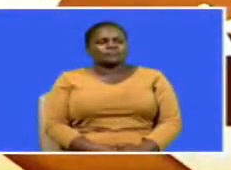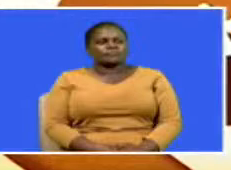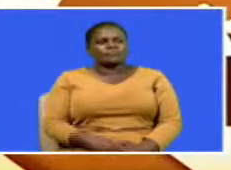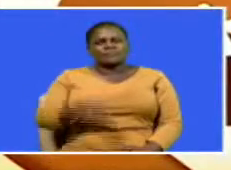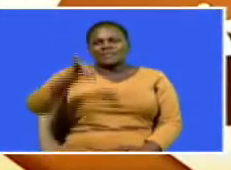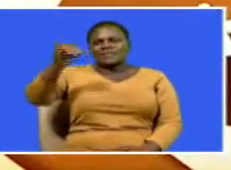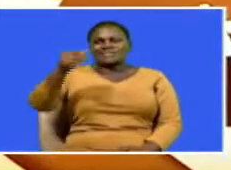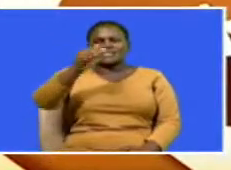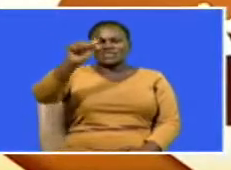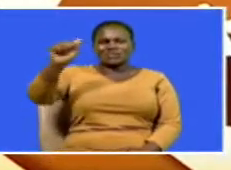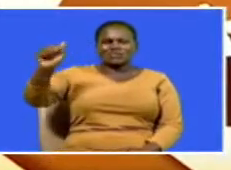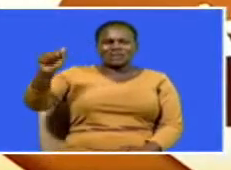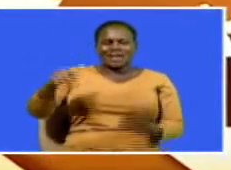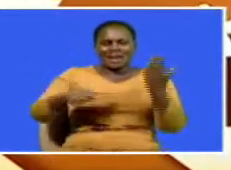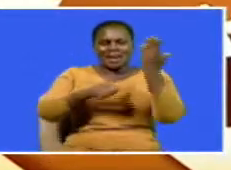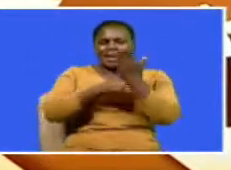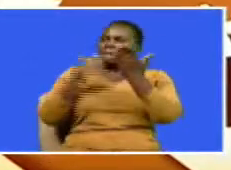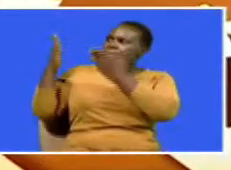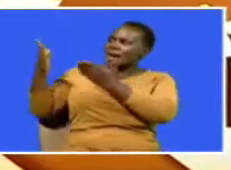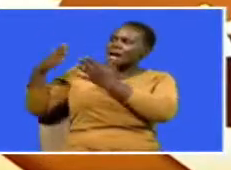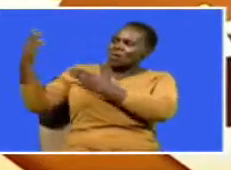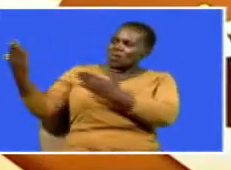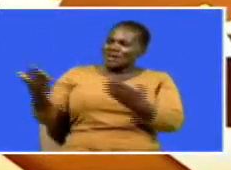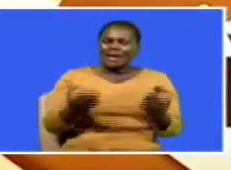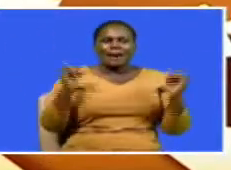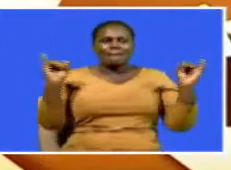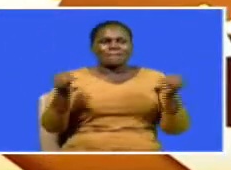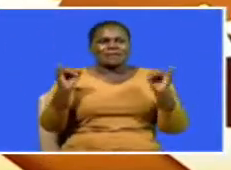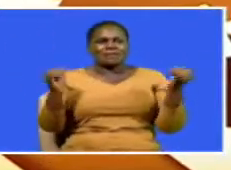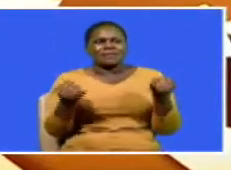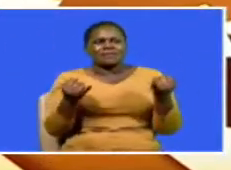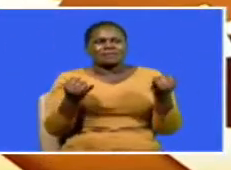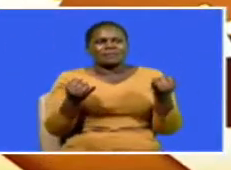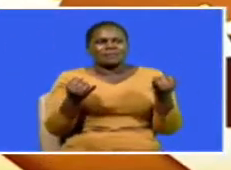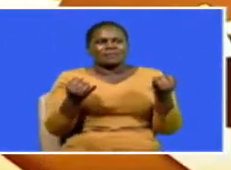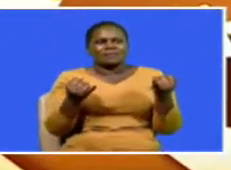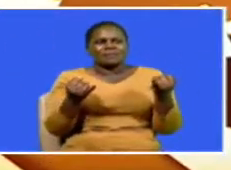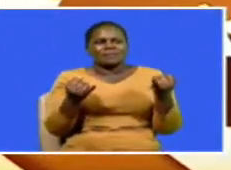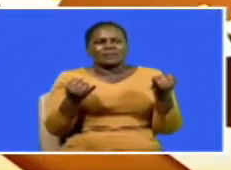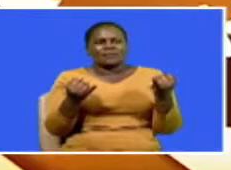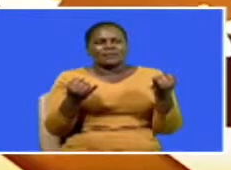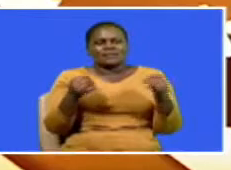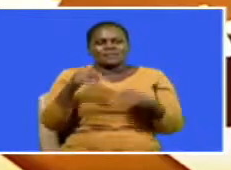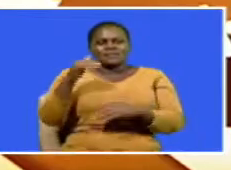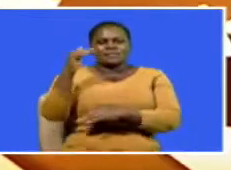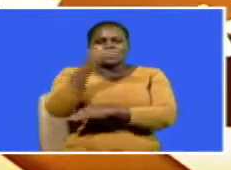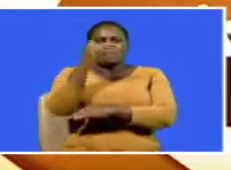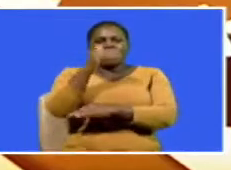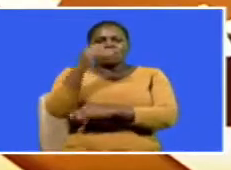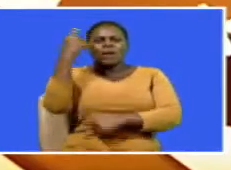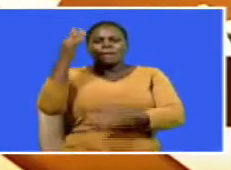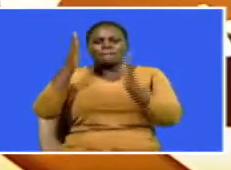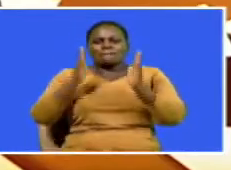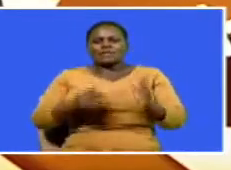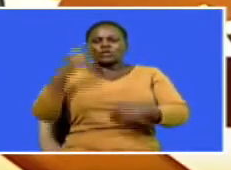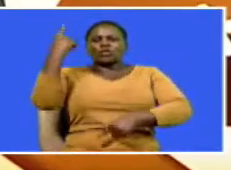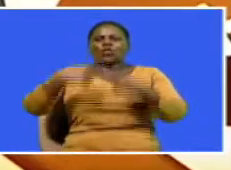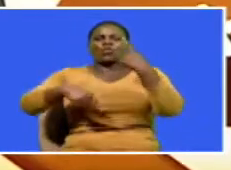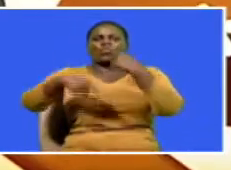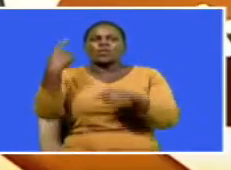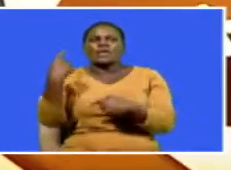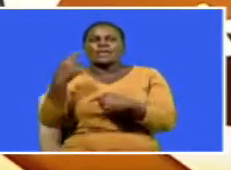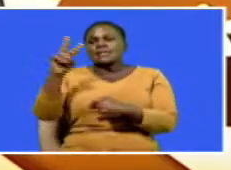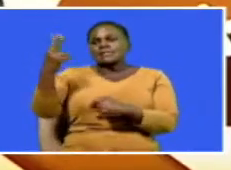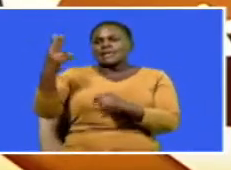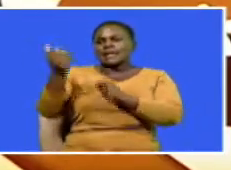Hassan Duma ndio jina langu. Hujambo na karibu. Nyash Muyambo wa Zimbabwe ndio mshindi mpya wa mkondo